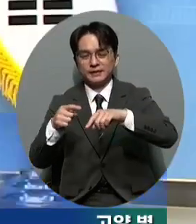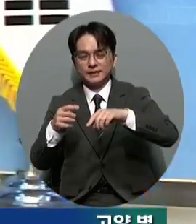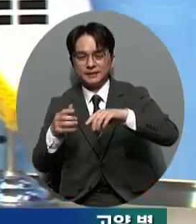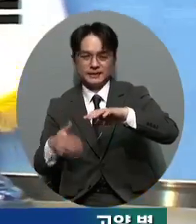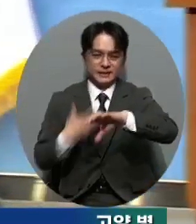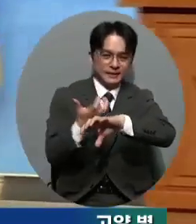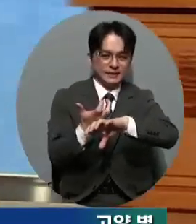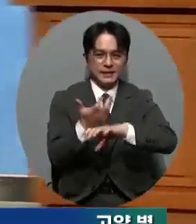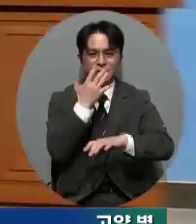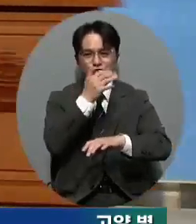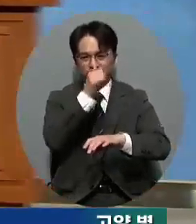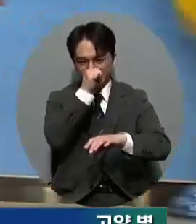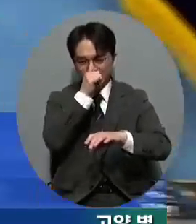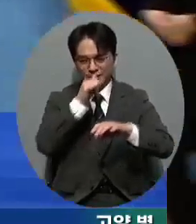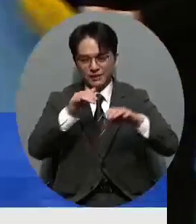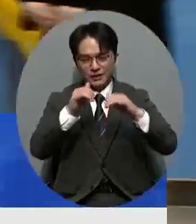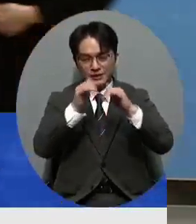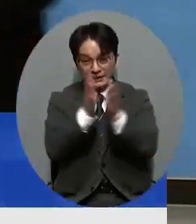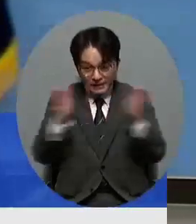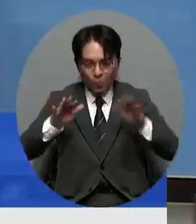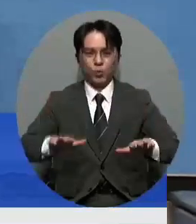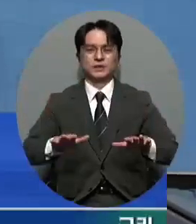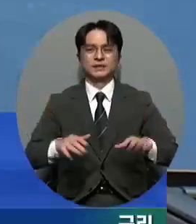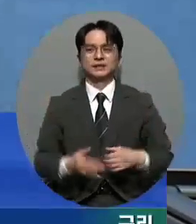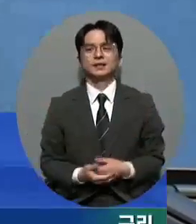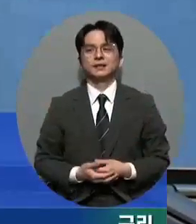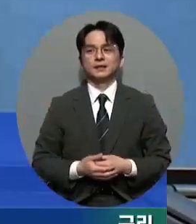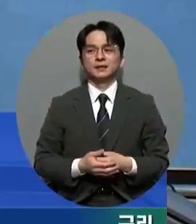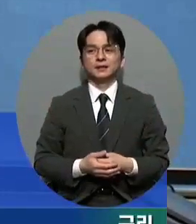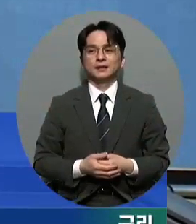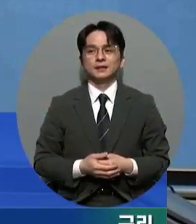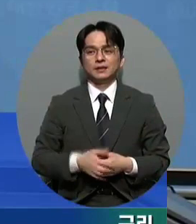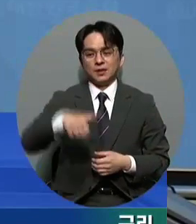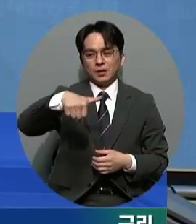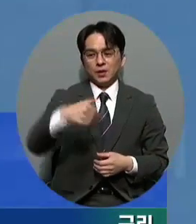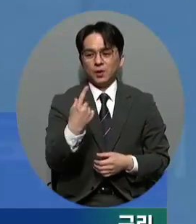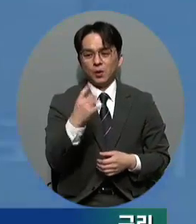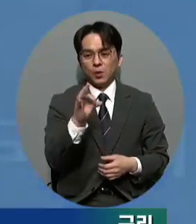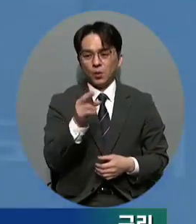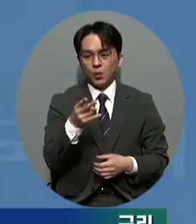평가합니다. 이 대표에게 패배한 공 후보는 결과를 겸허히